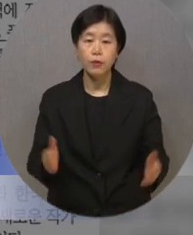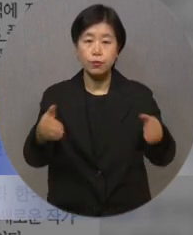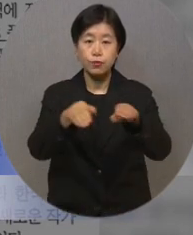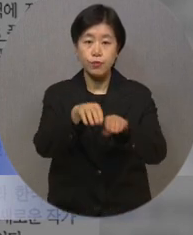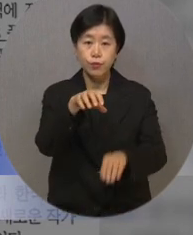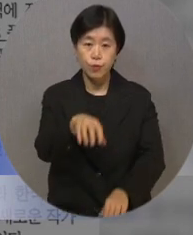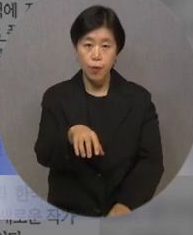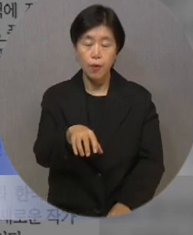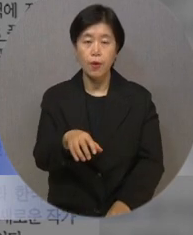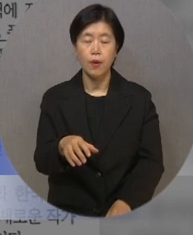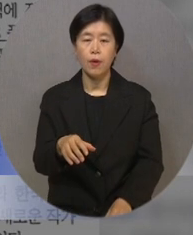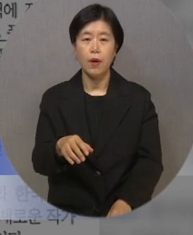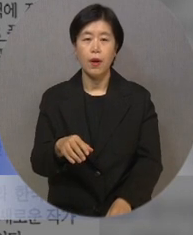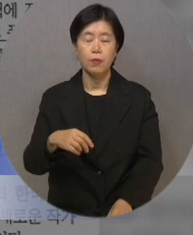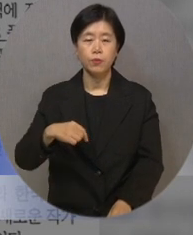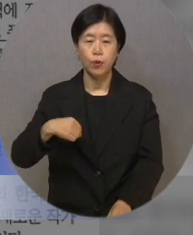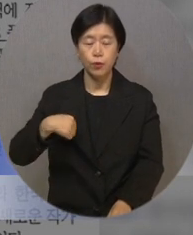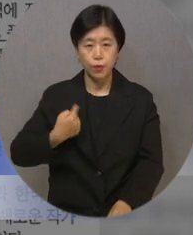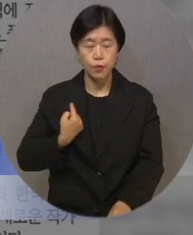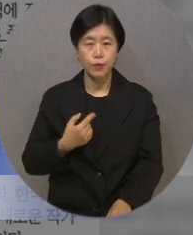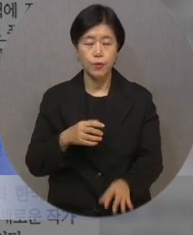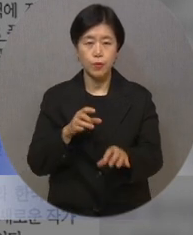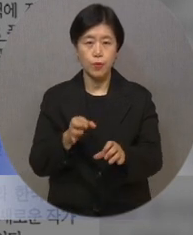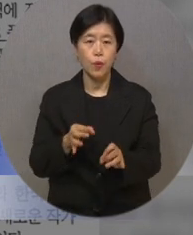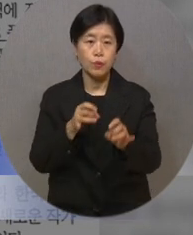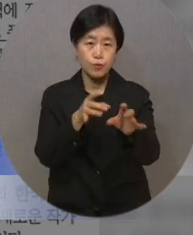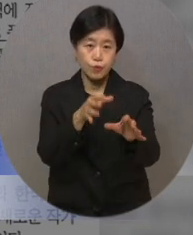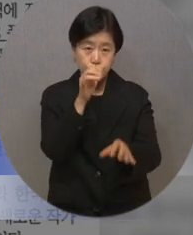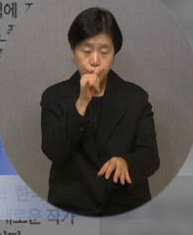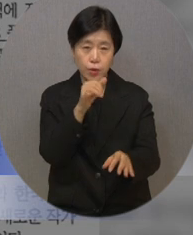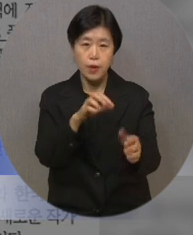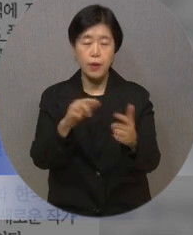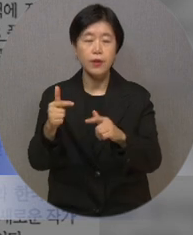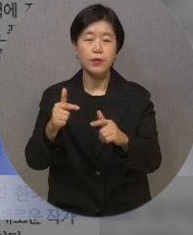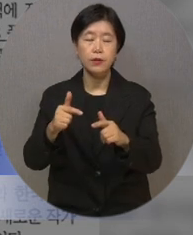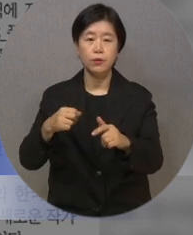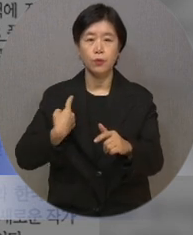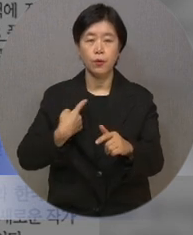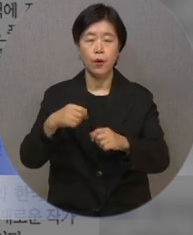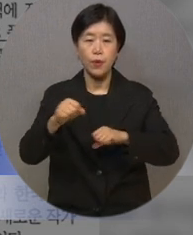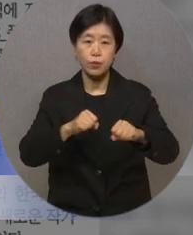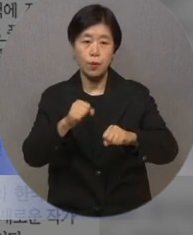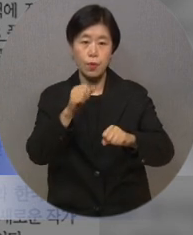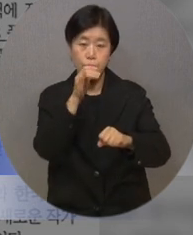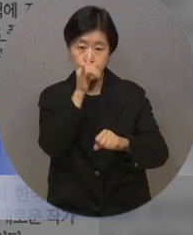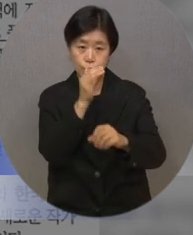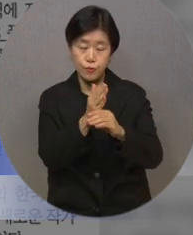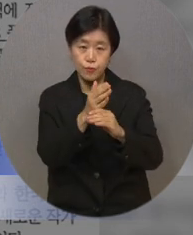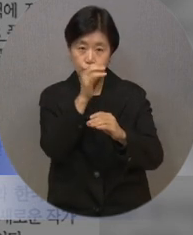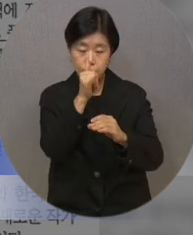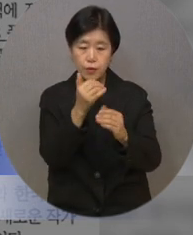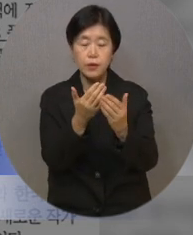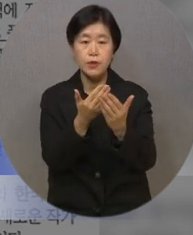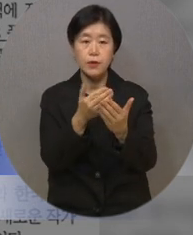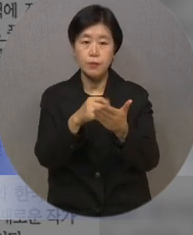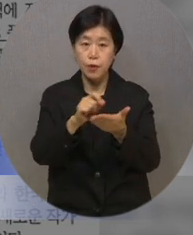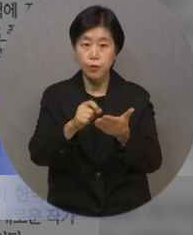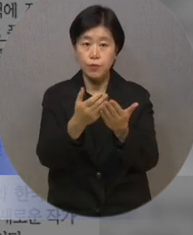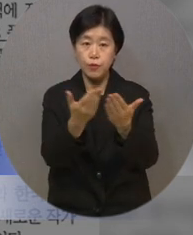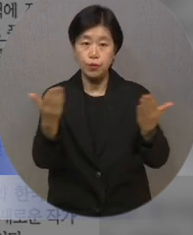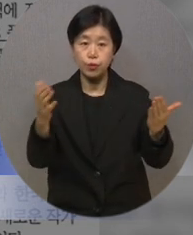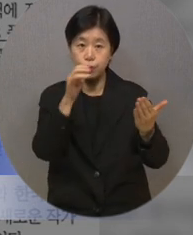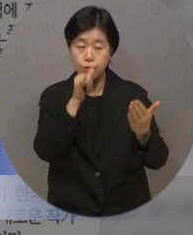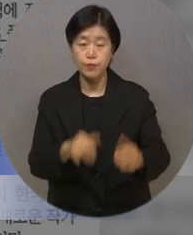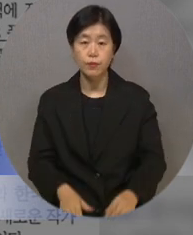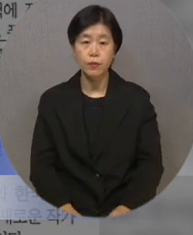청년 작가를 위한 작품 전시 공간 등으로 활용할 예정이라고 밝혔습니다 한편 아너 소사이어티는 1억